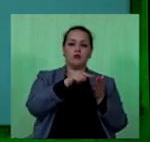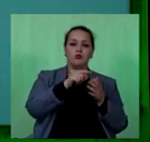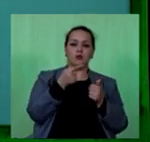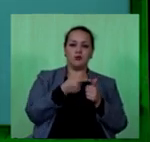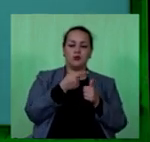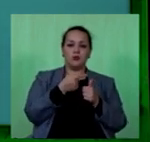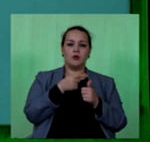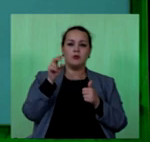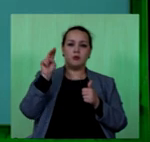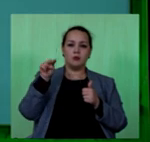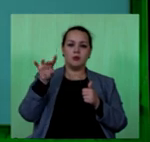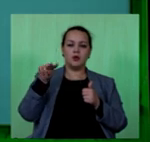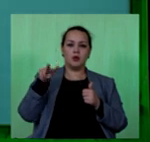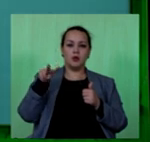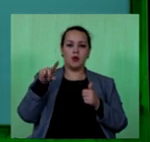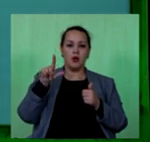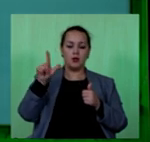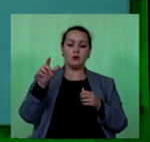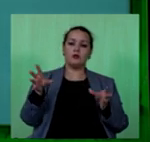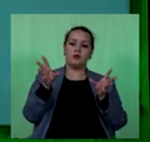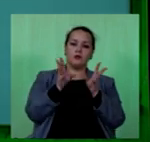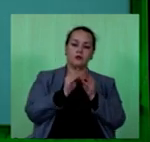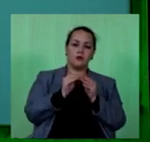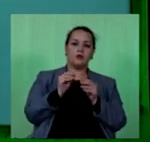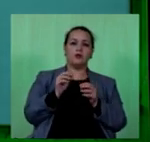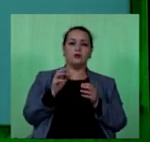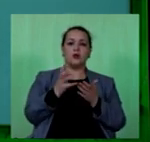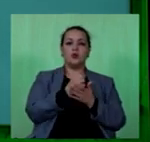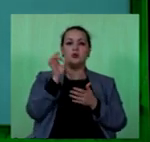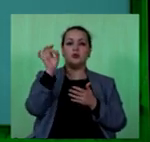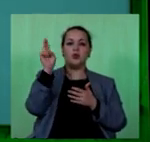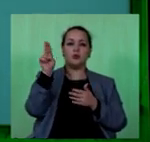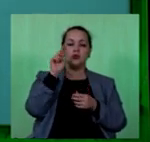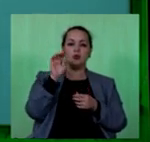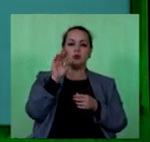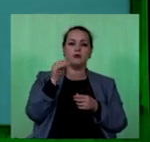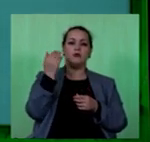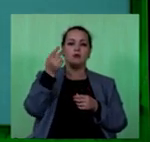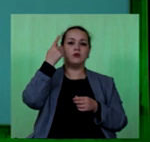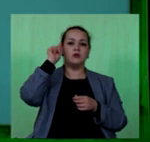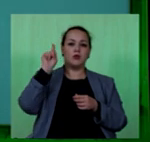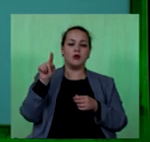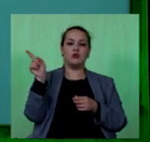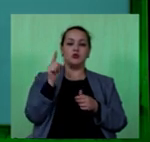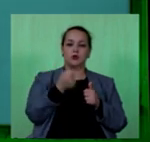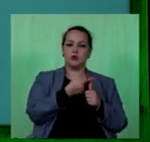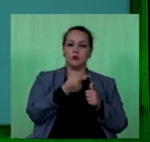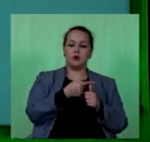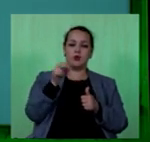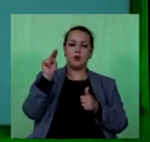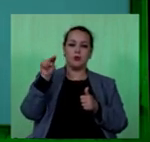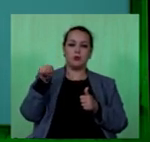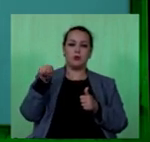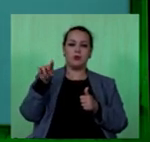и теперь вместе определим рот вы знаете что имена прилагательные связаны с именами